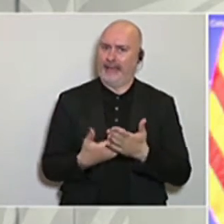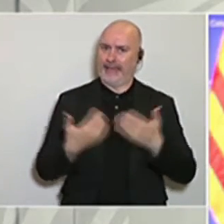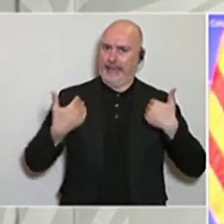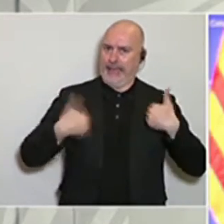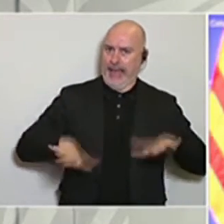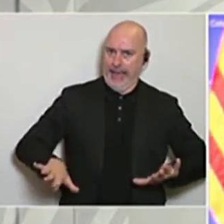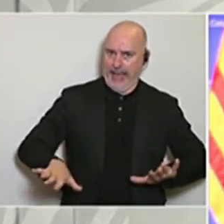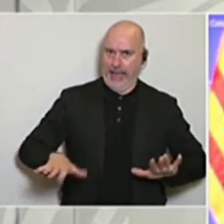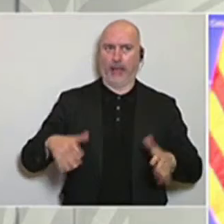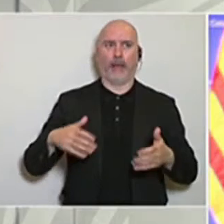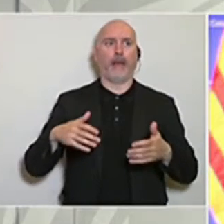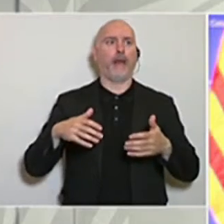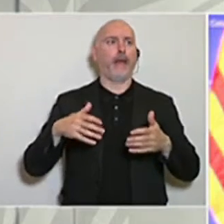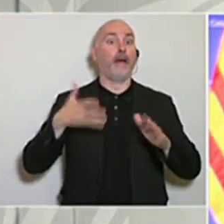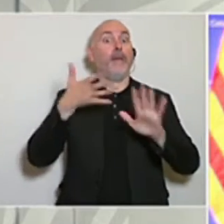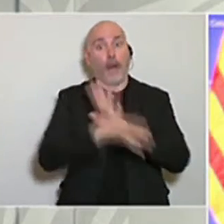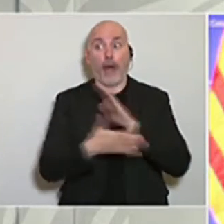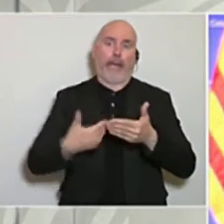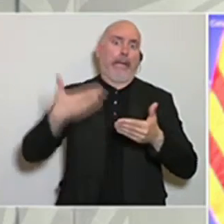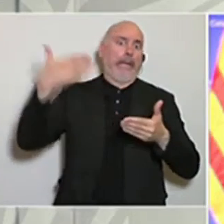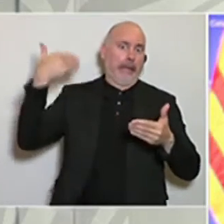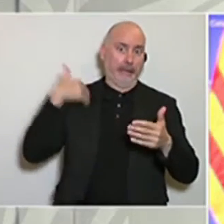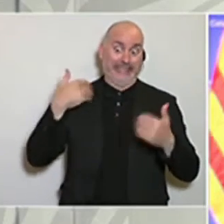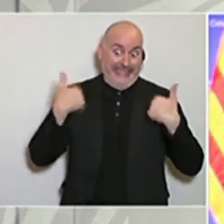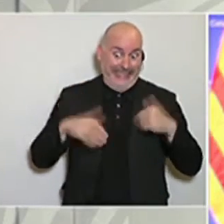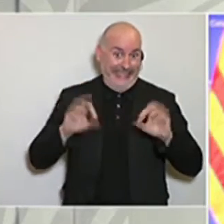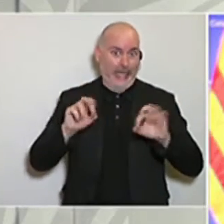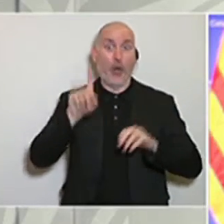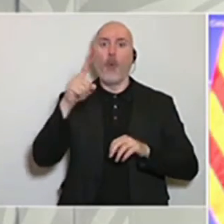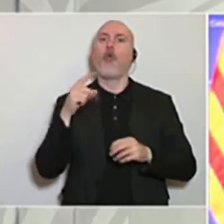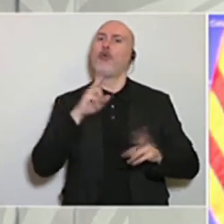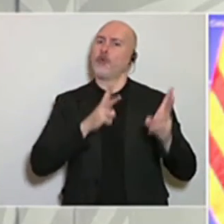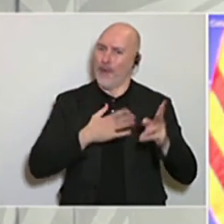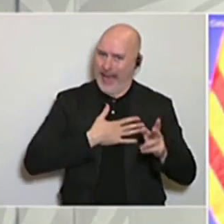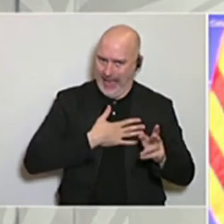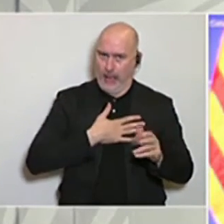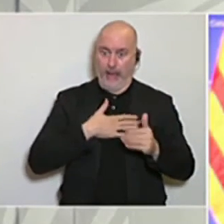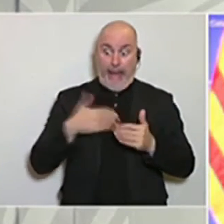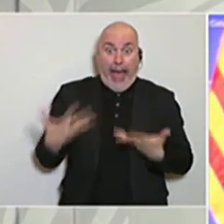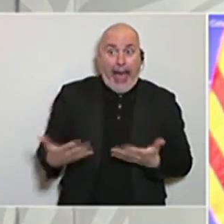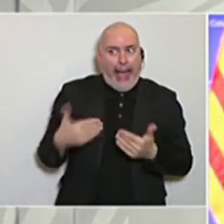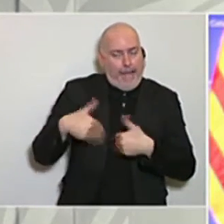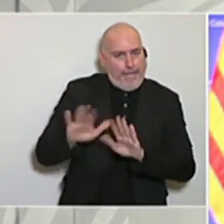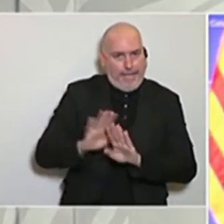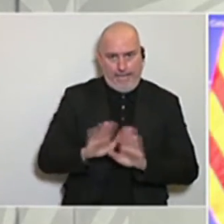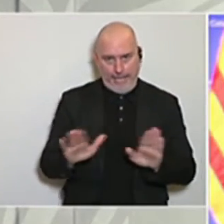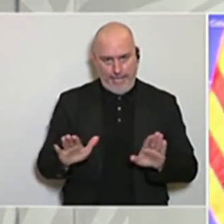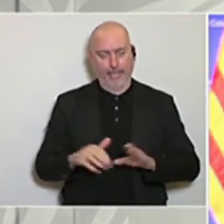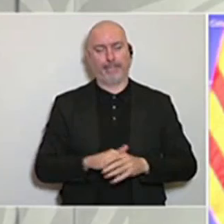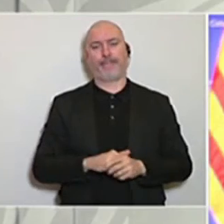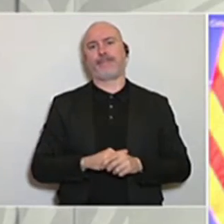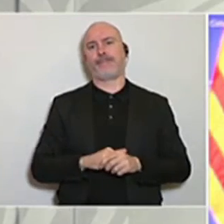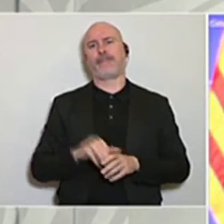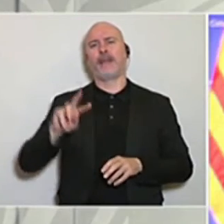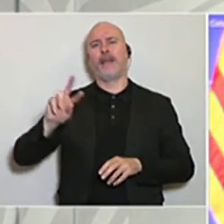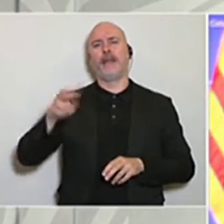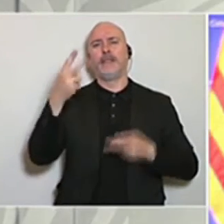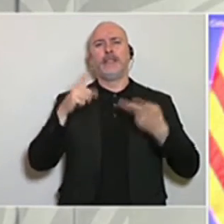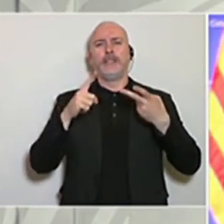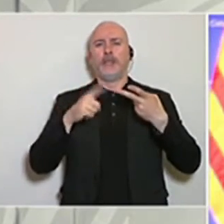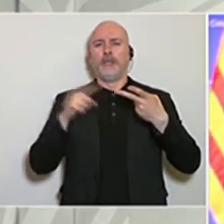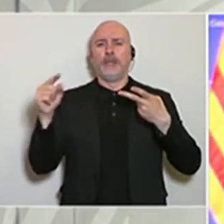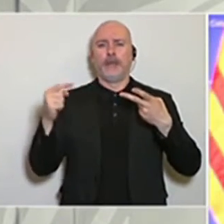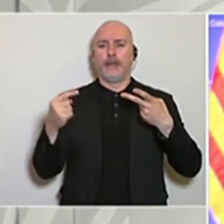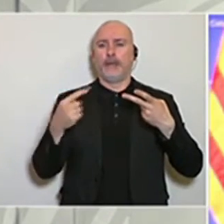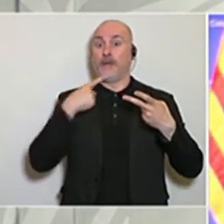tot el que es va esdevenir i que ha fet aquest senyor arrel de l'1 d'octubre. I pel que fa referència a la segona qüestió, miri,